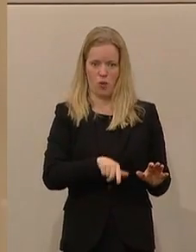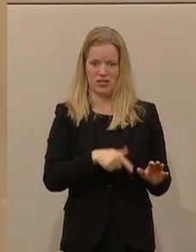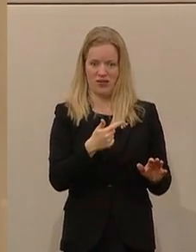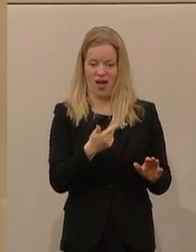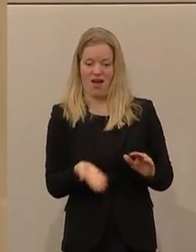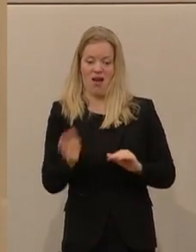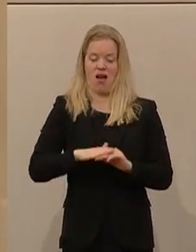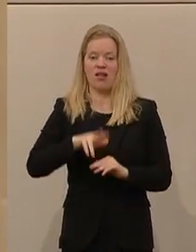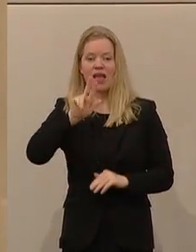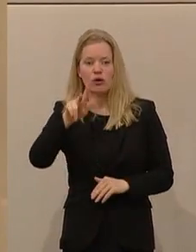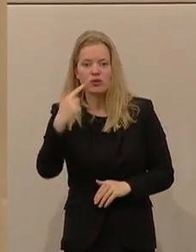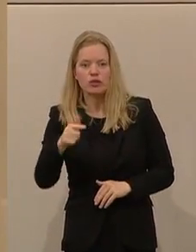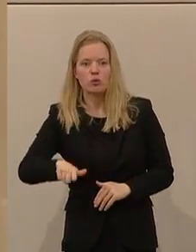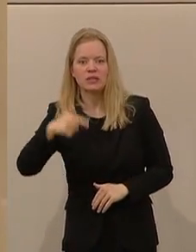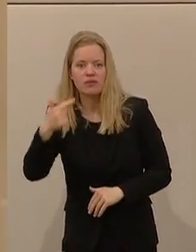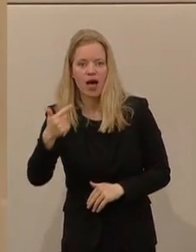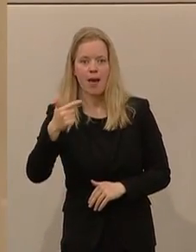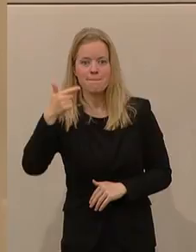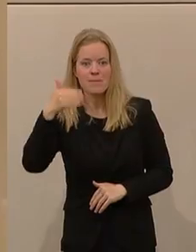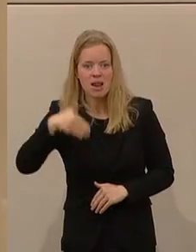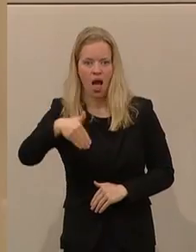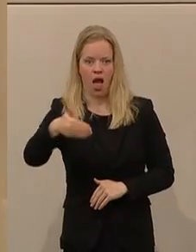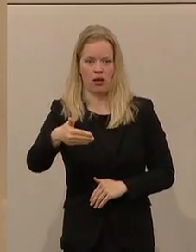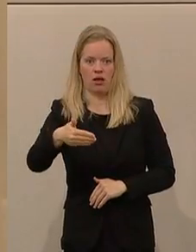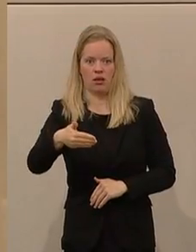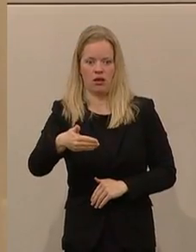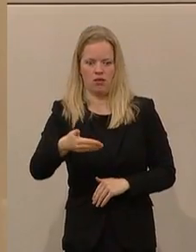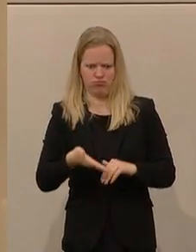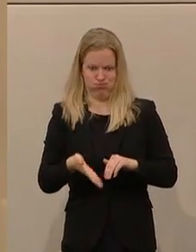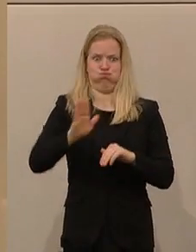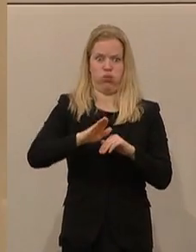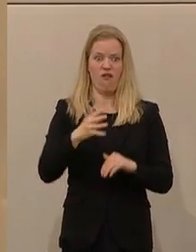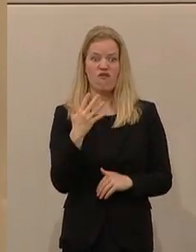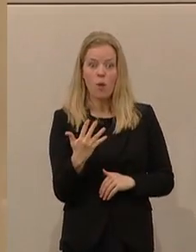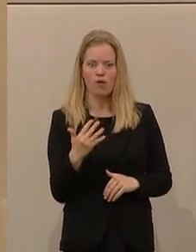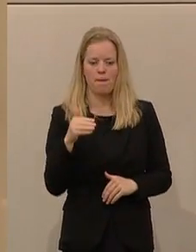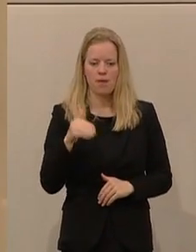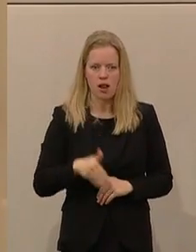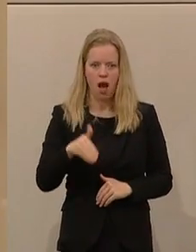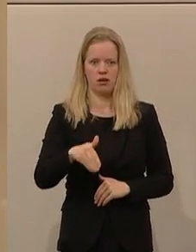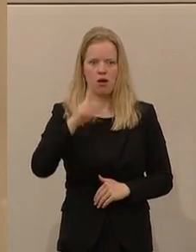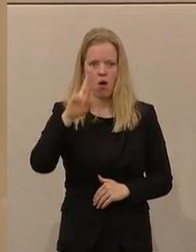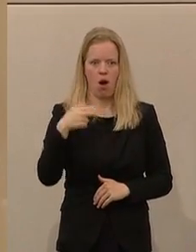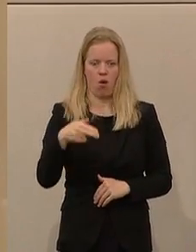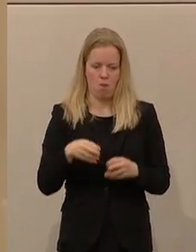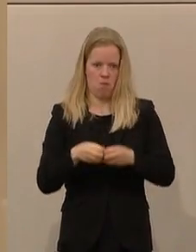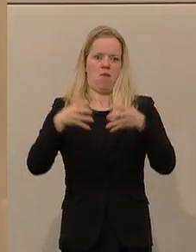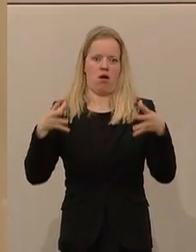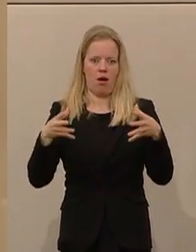auf 23,2 Milliarden. Das sind 5 Milliarden Euro Wachstum bis zum